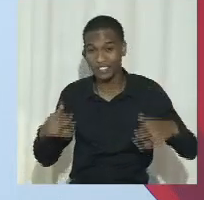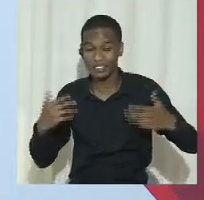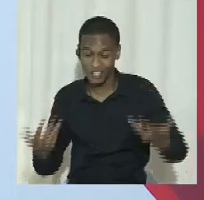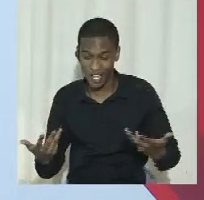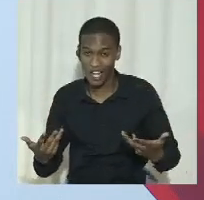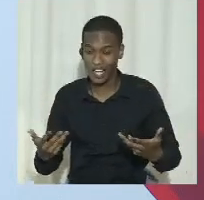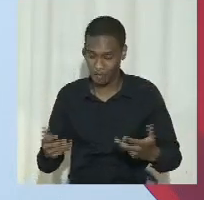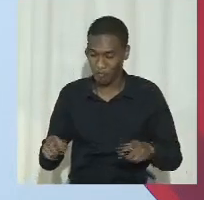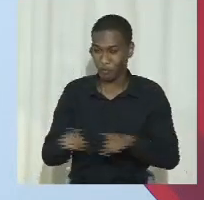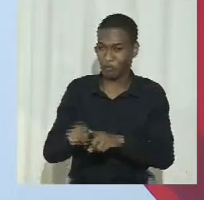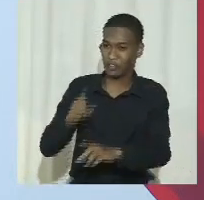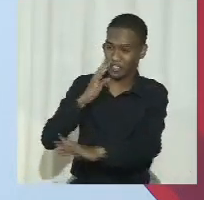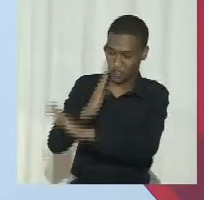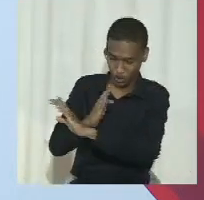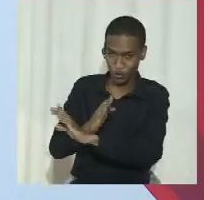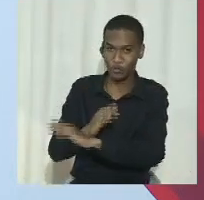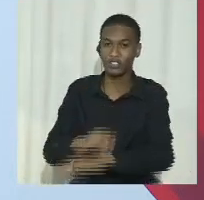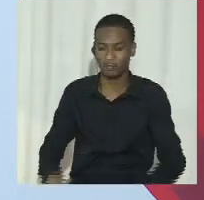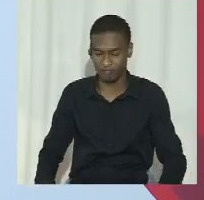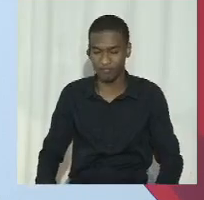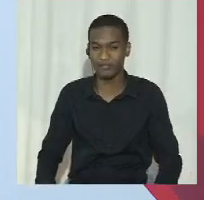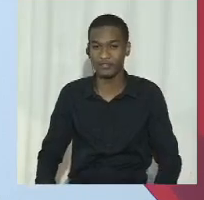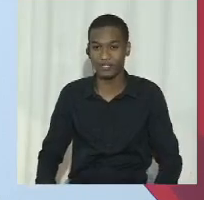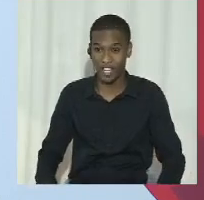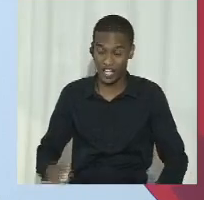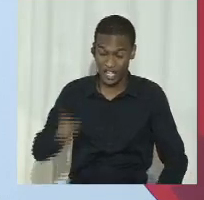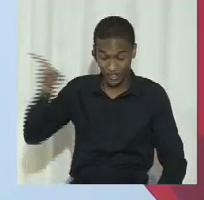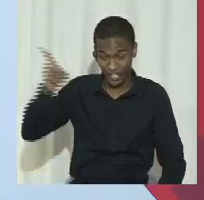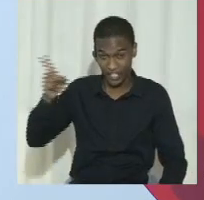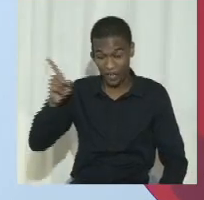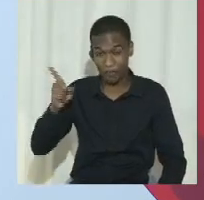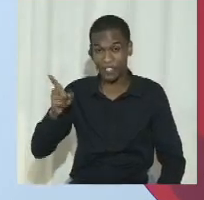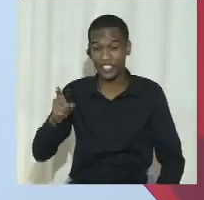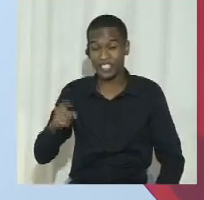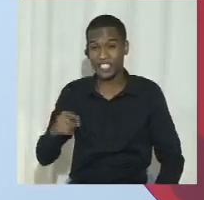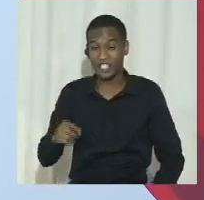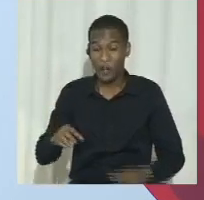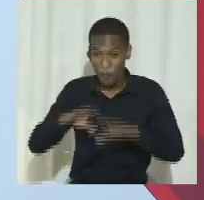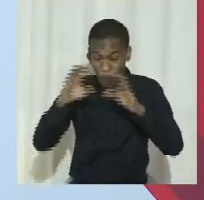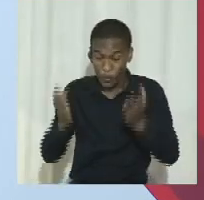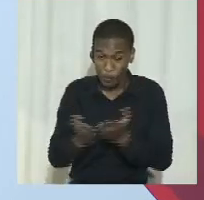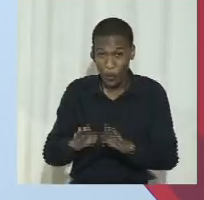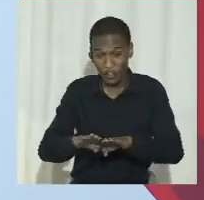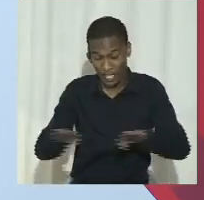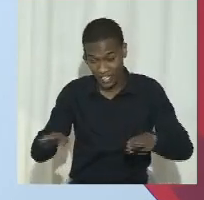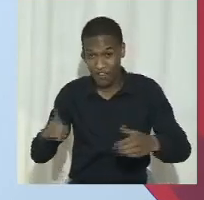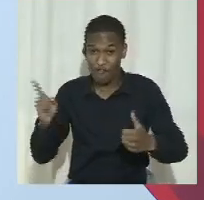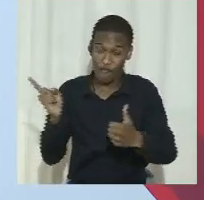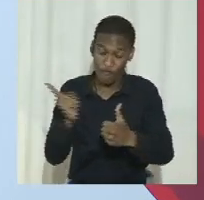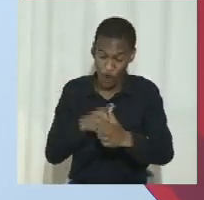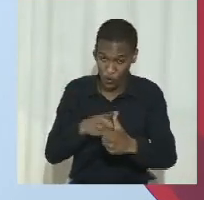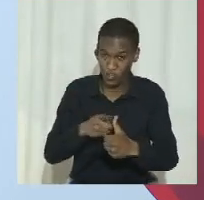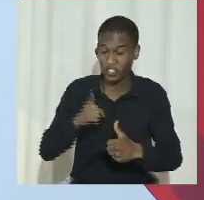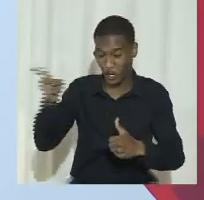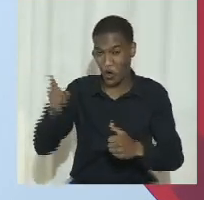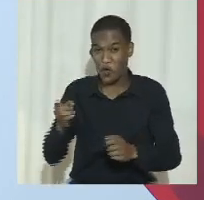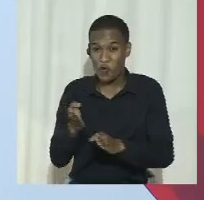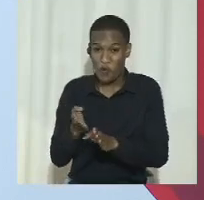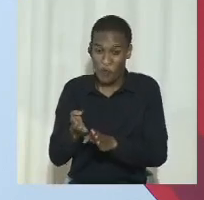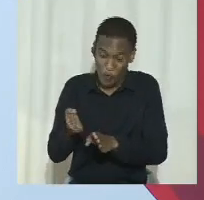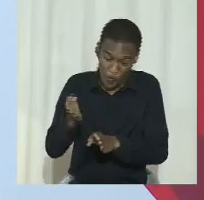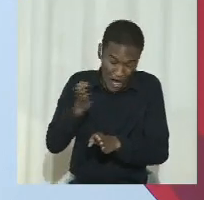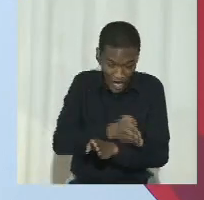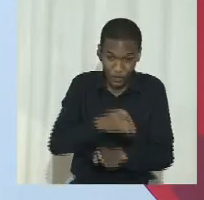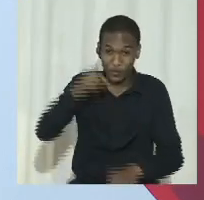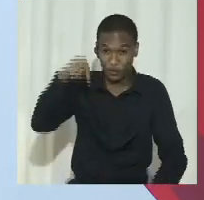amin'ny boriboritany voalohany naroso tamin'nyity androany ity ny akamaroan'ireo fisoratam-panambadiana tokony atao ny